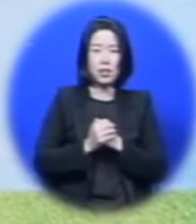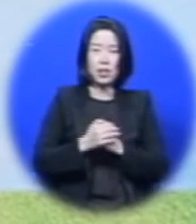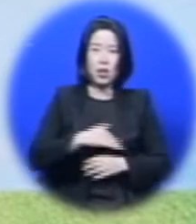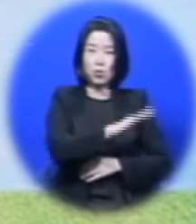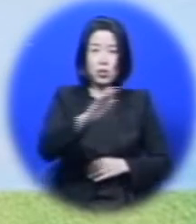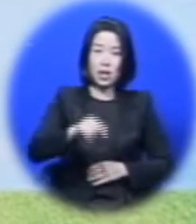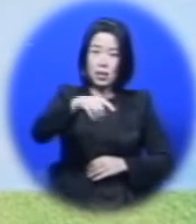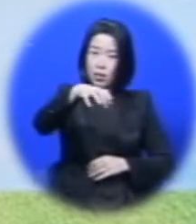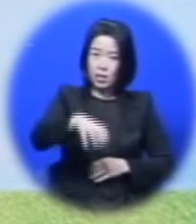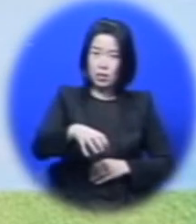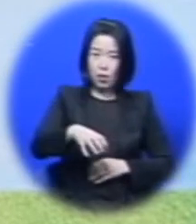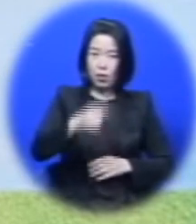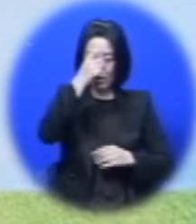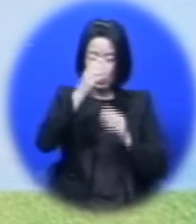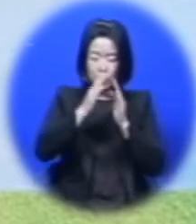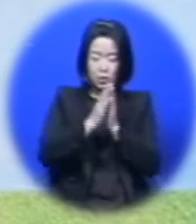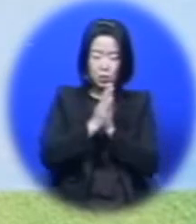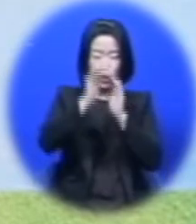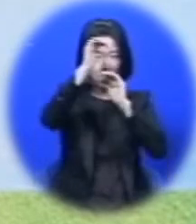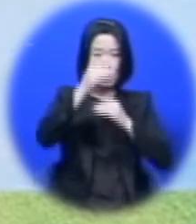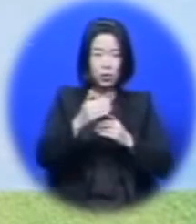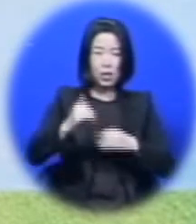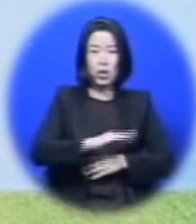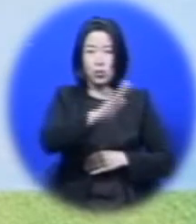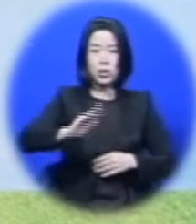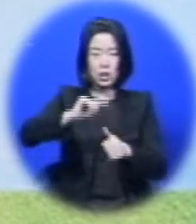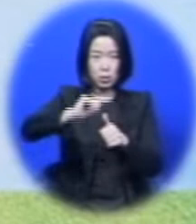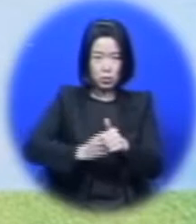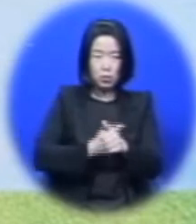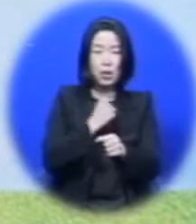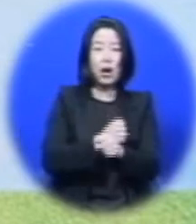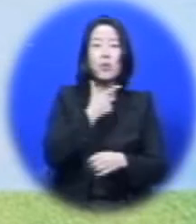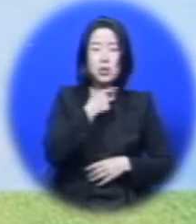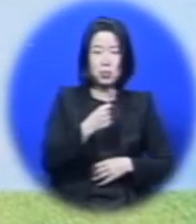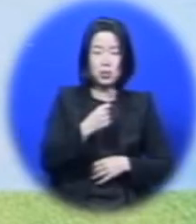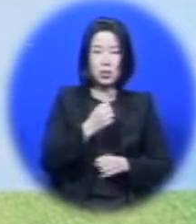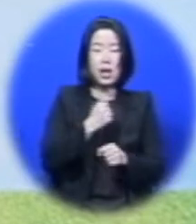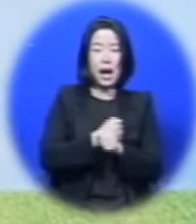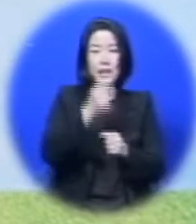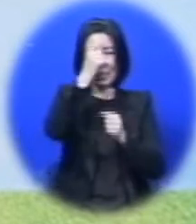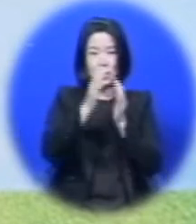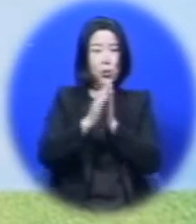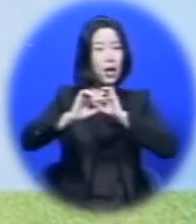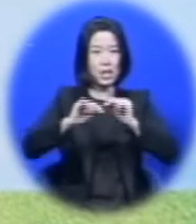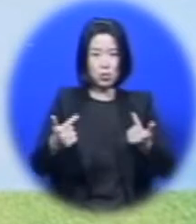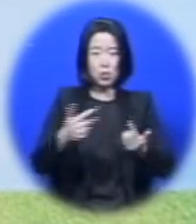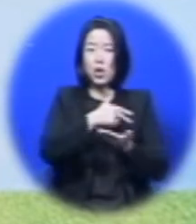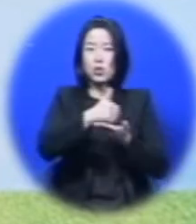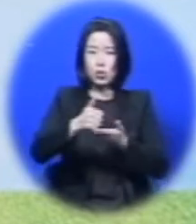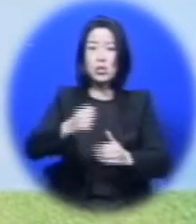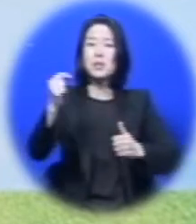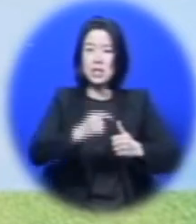저희가 여기서 기도한 이 기도가 우리가 스스로 하고 싶어서 한 기도가 아니고 주님이 하게 하신